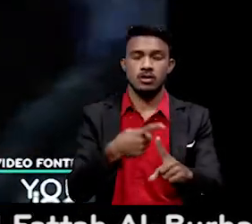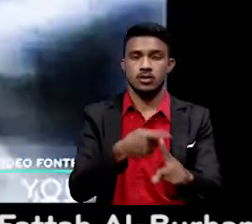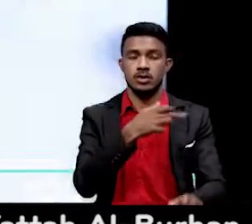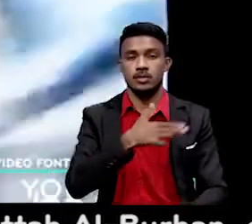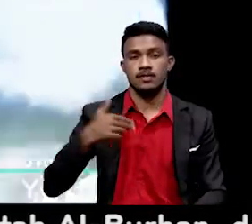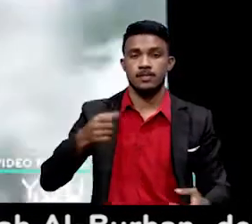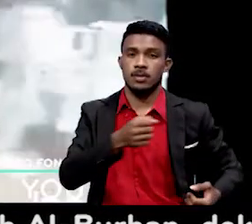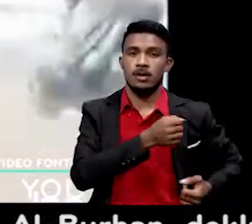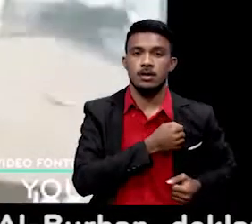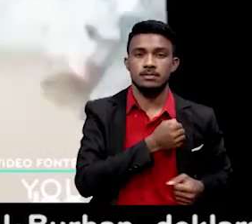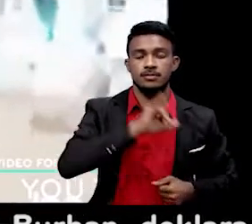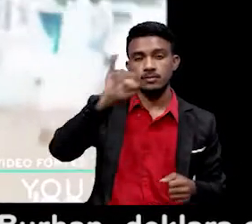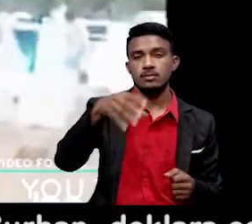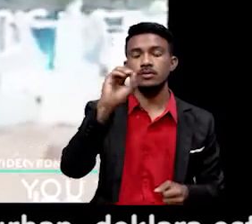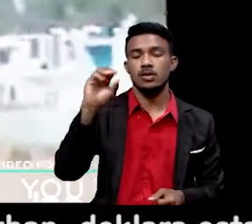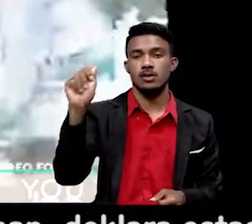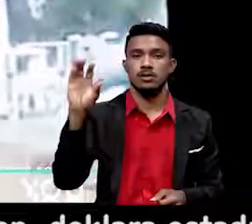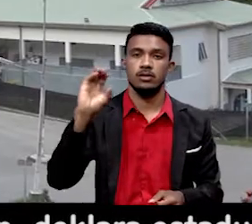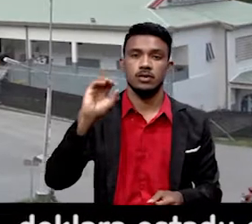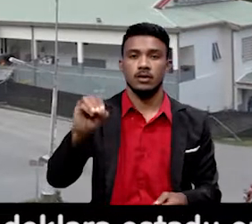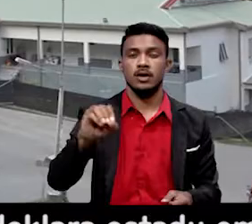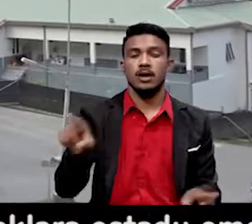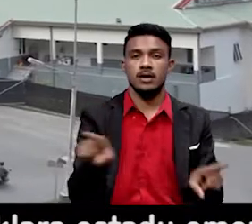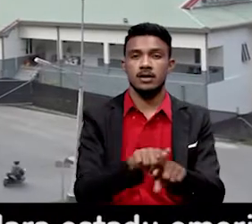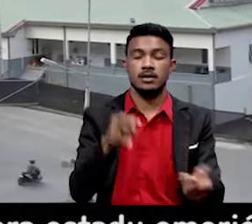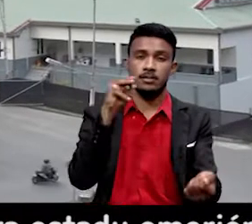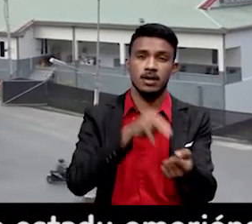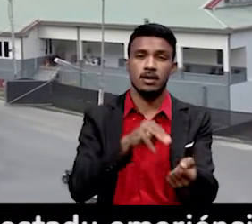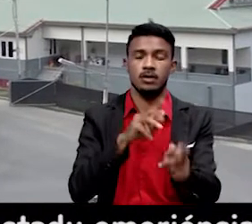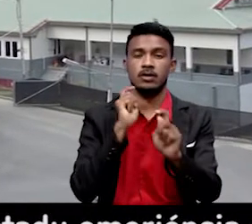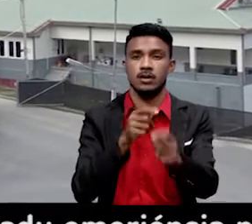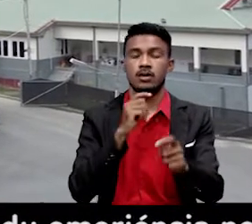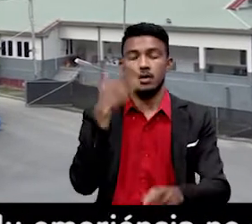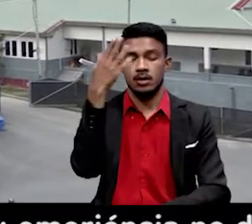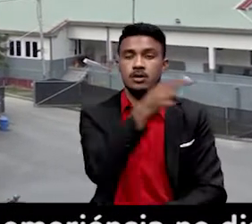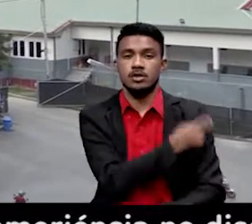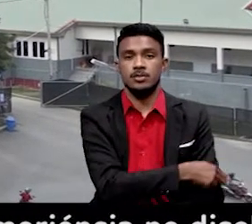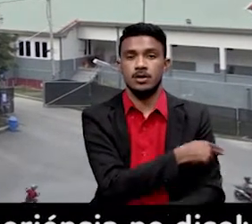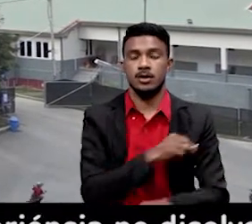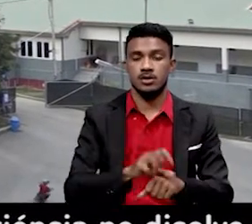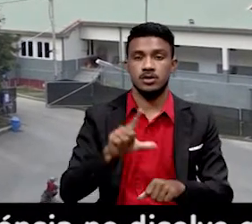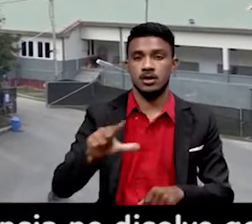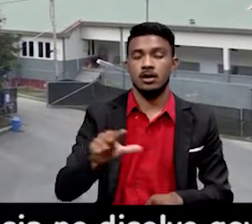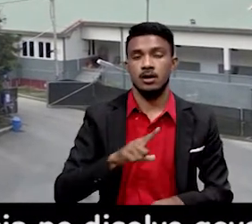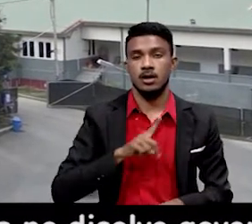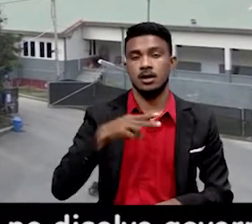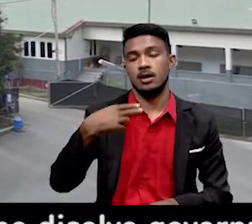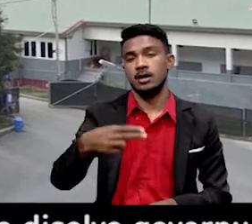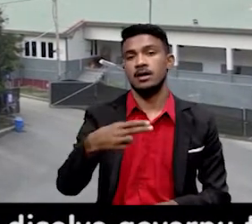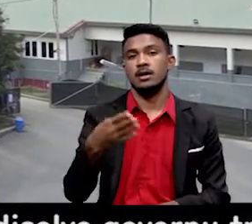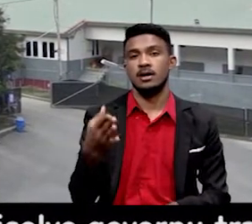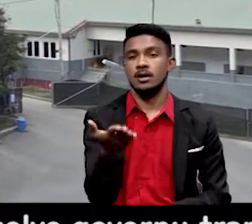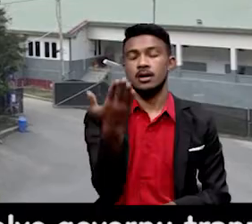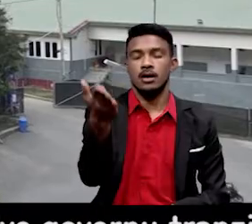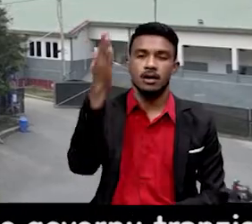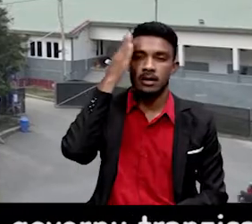João Antônio Dias no dar técnico analista laboratório. E hospital Uiro Isada Lahane, nia nota jovem sir ne behetan tiro no cane